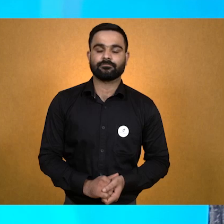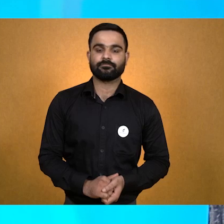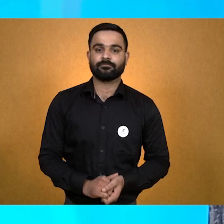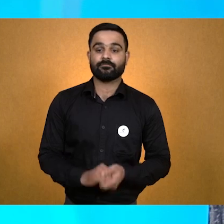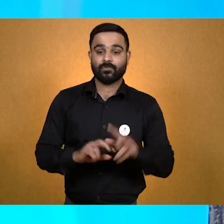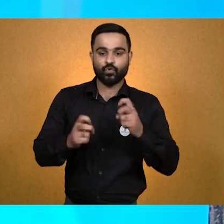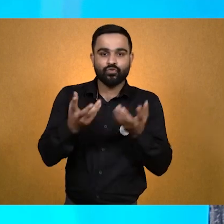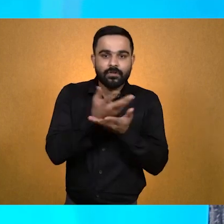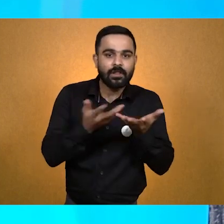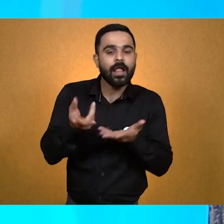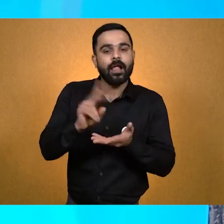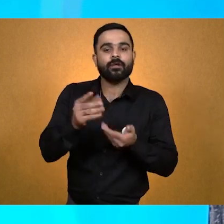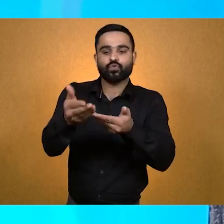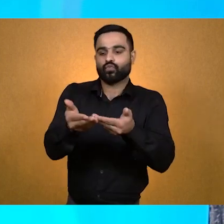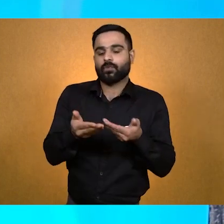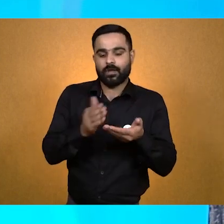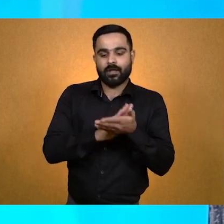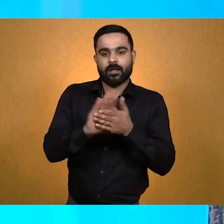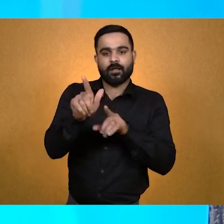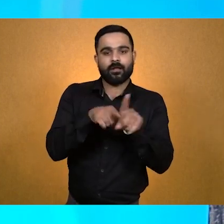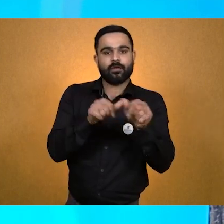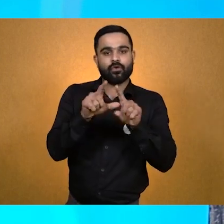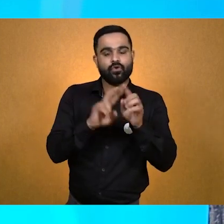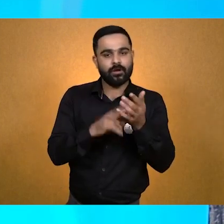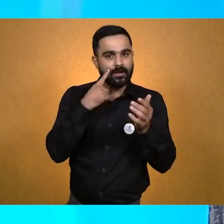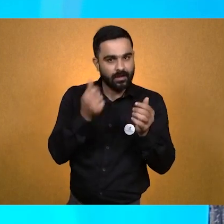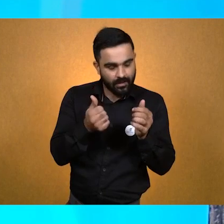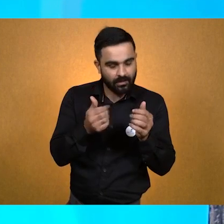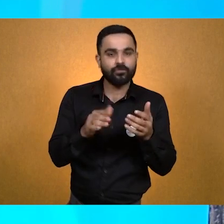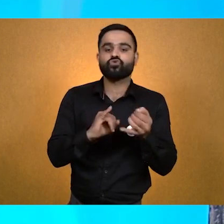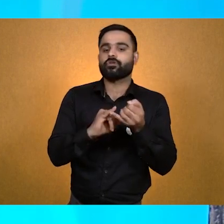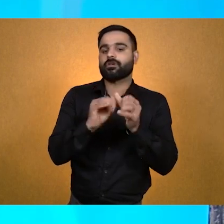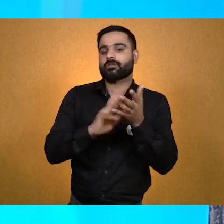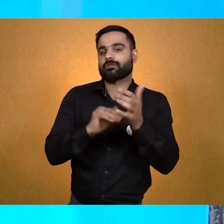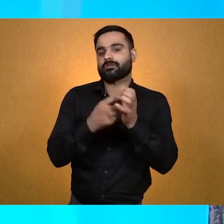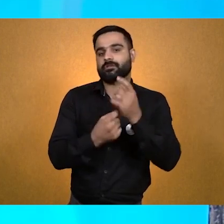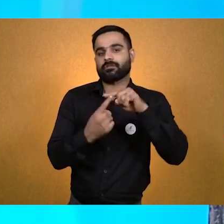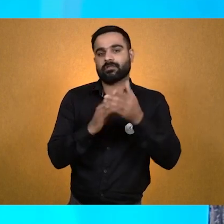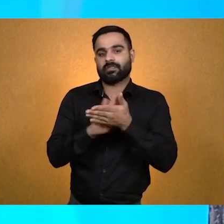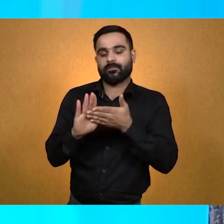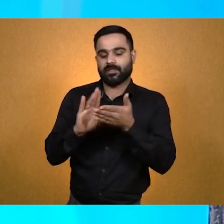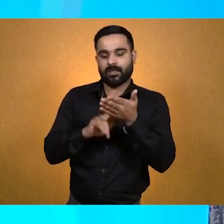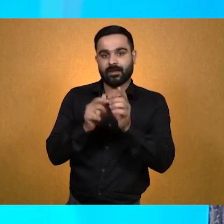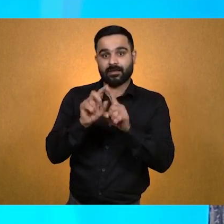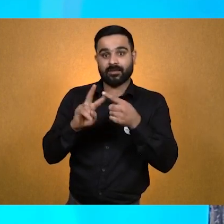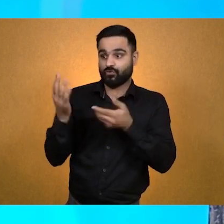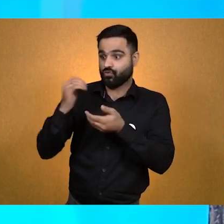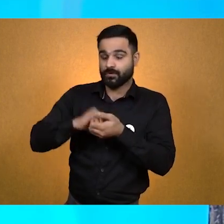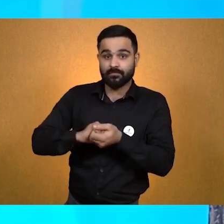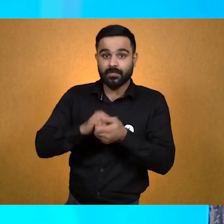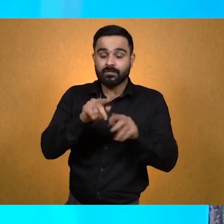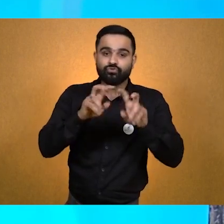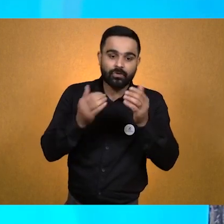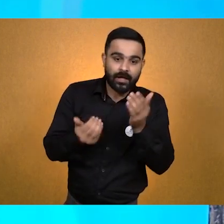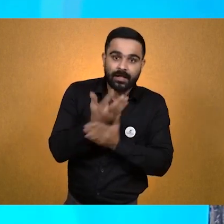इस बातचीत में आपका फिर से स्वागत है। हंडे की पहल समर्थ एनडीटीवी के साथ साझेदारी में, ये एक ऐसी पहल है जो भारत में